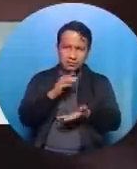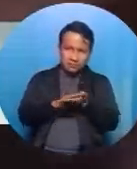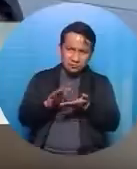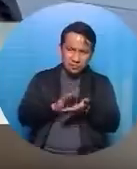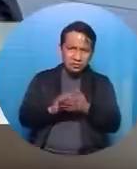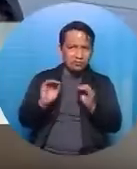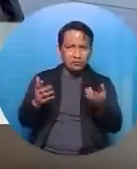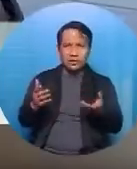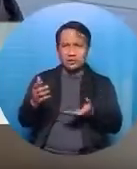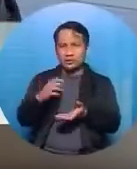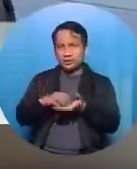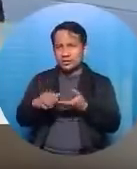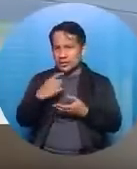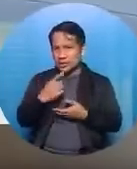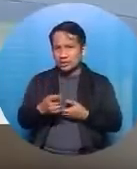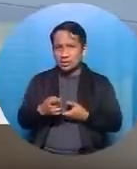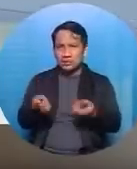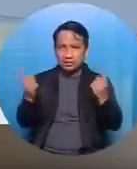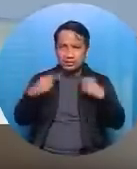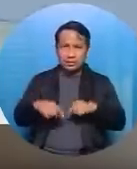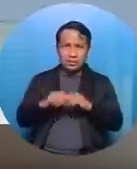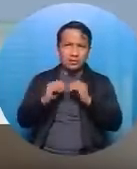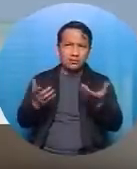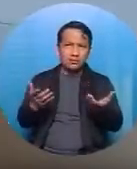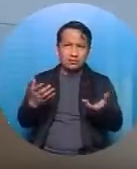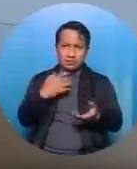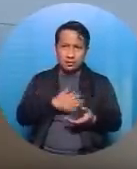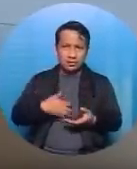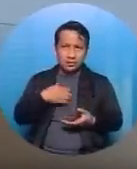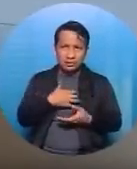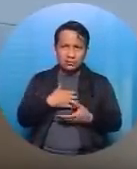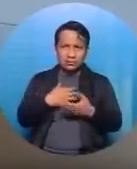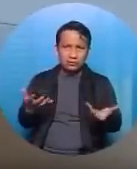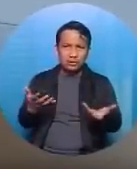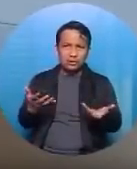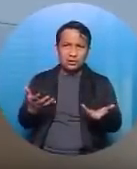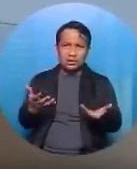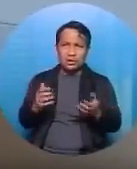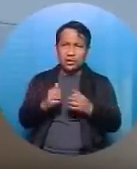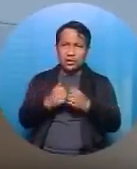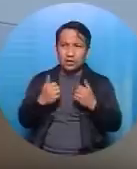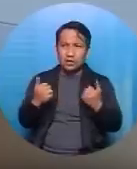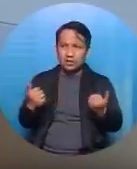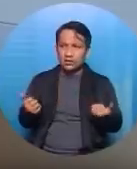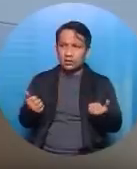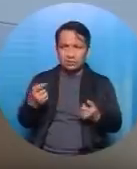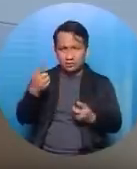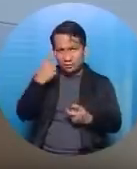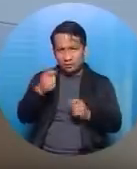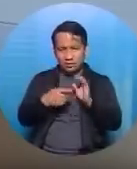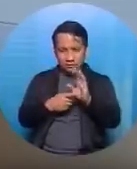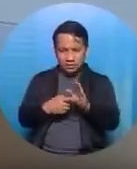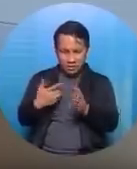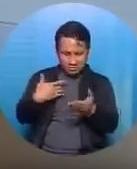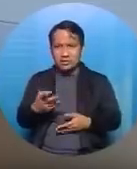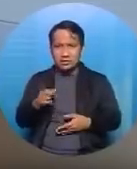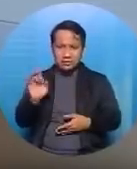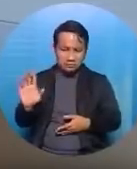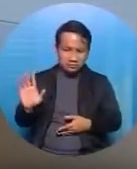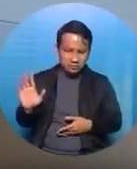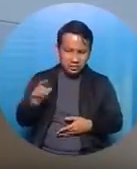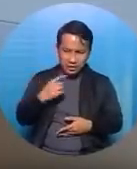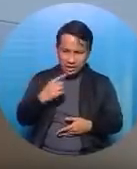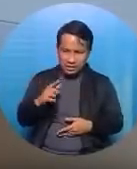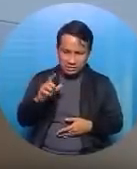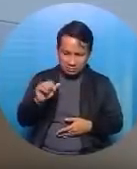then wala nang kaso. Ang sinasabi ko palagi dito, pag walang reklamo, walang kaso. Therefore, okay, kung magmamatigas ka, hindi ka makiusap,